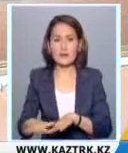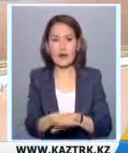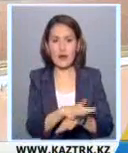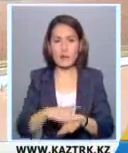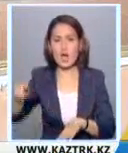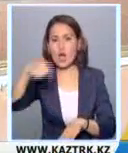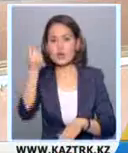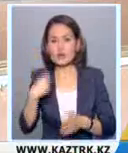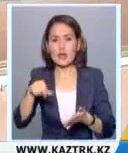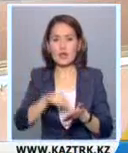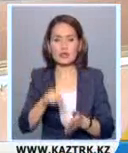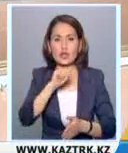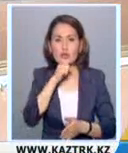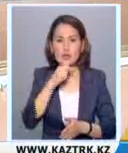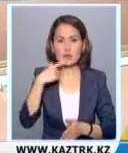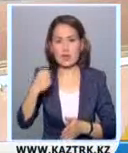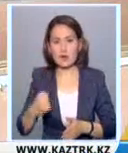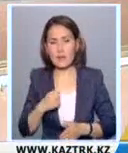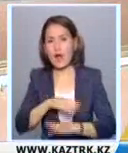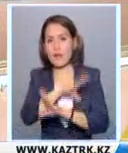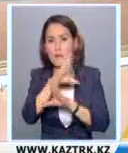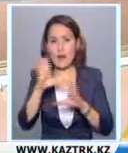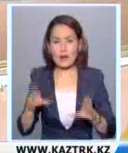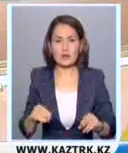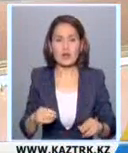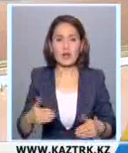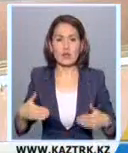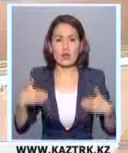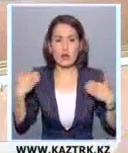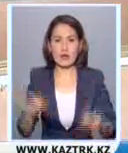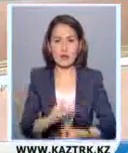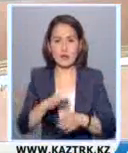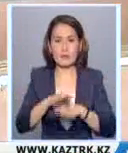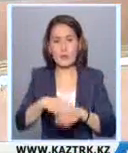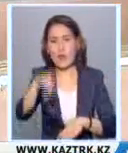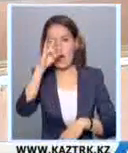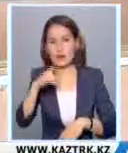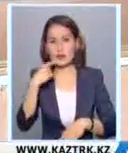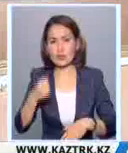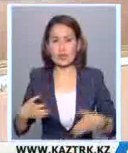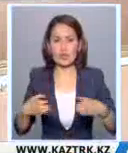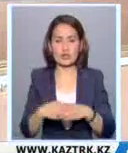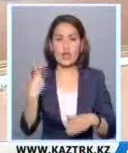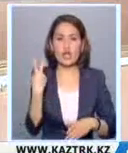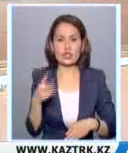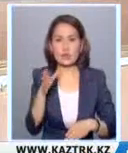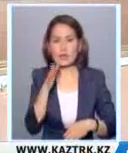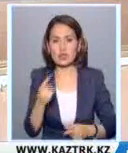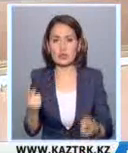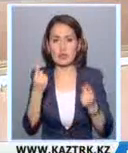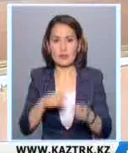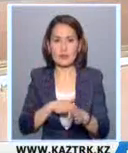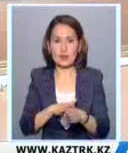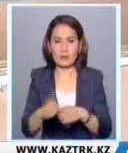ардагер әріптестерімді және әскер қызметіндегі сардарлар мен сарбаздарды Қазақстан қарулы күштерінің 20 жылдығы мерекесімен шын